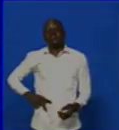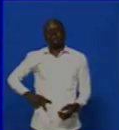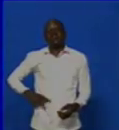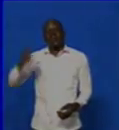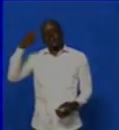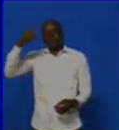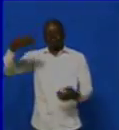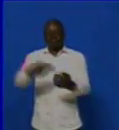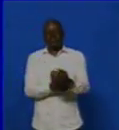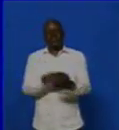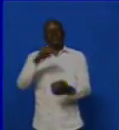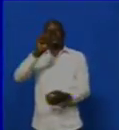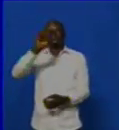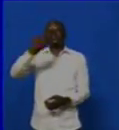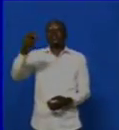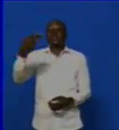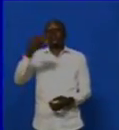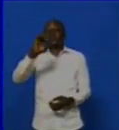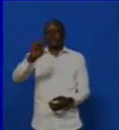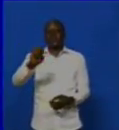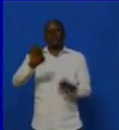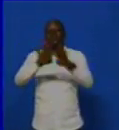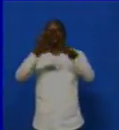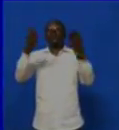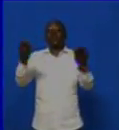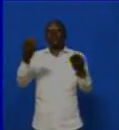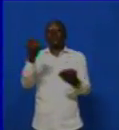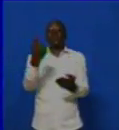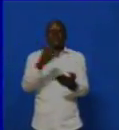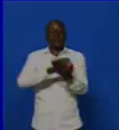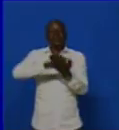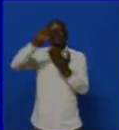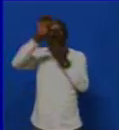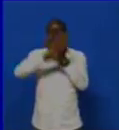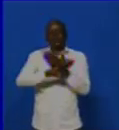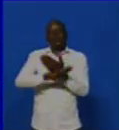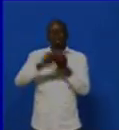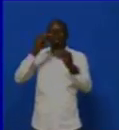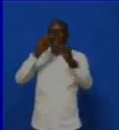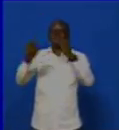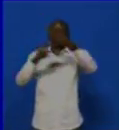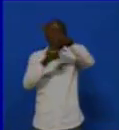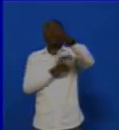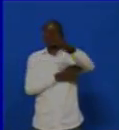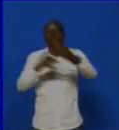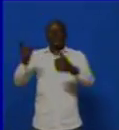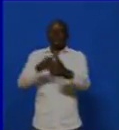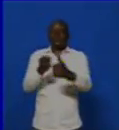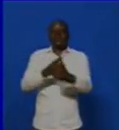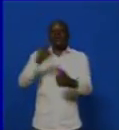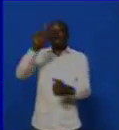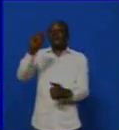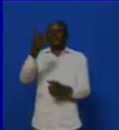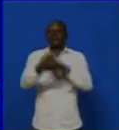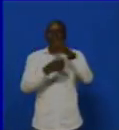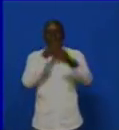an éthiopien, Abiy et Afwerki ont rouvert le 11 septembre deux points de passage frontaliers terrestres pour la première fois en 20 ans, ouvrant la voie au